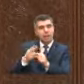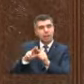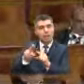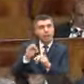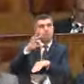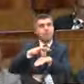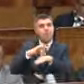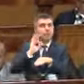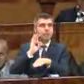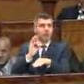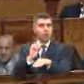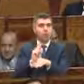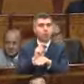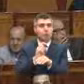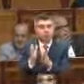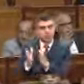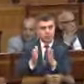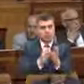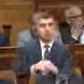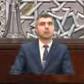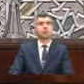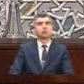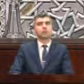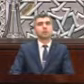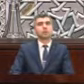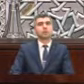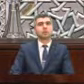القرمزية؟ جواب السيد الوزير تفضل.